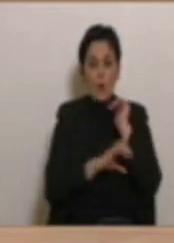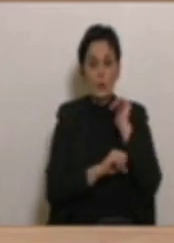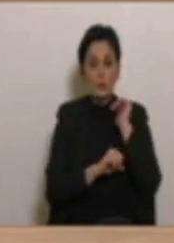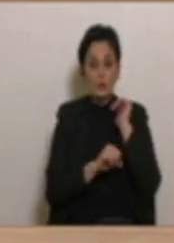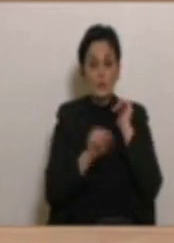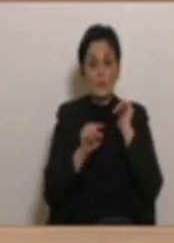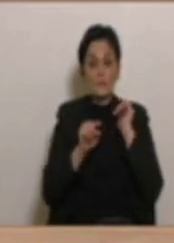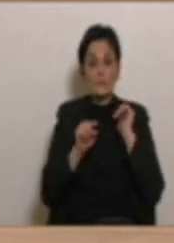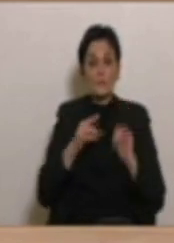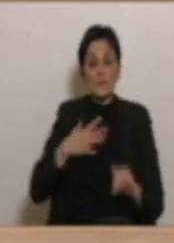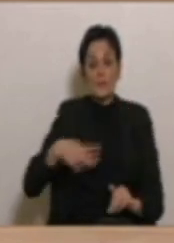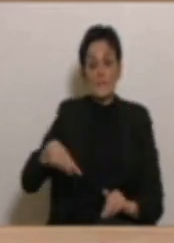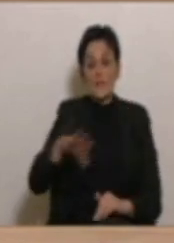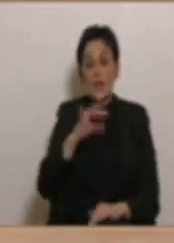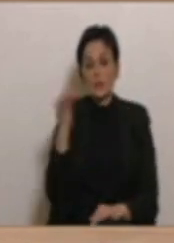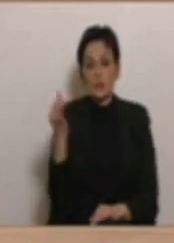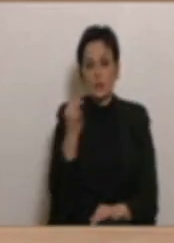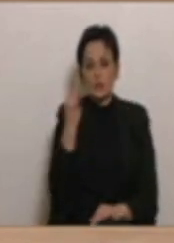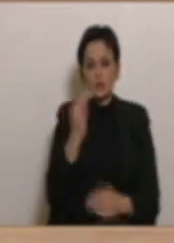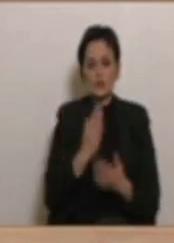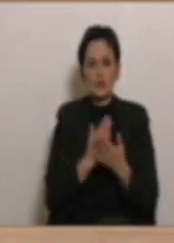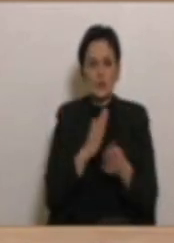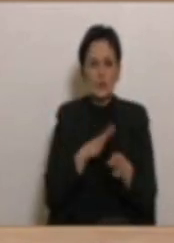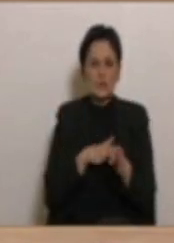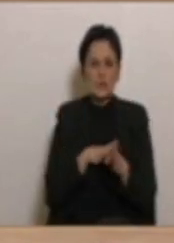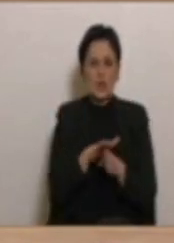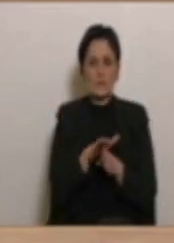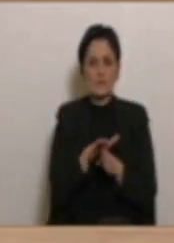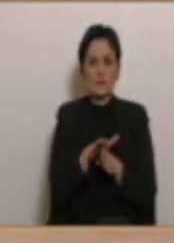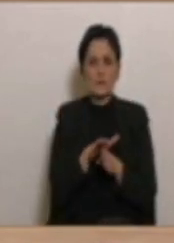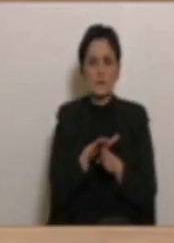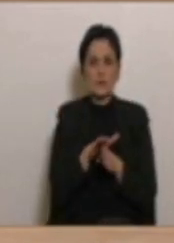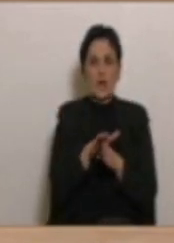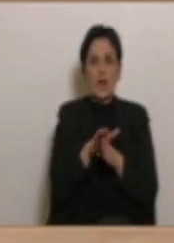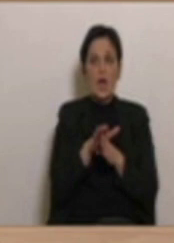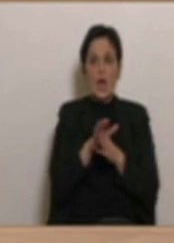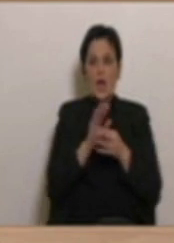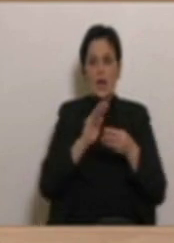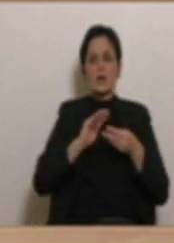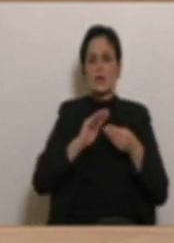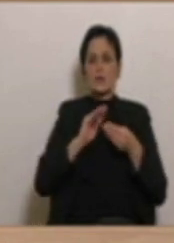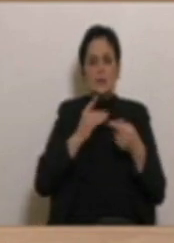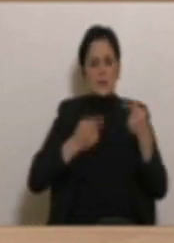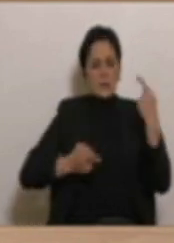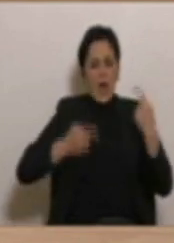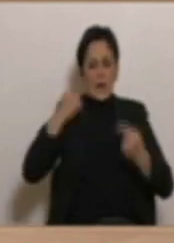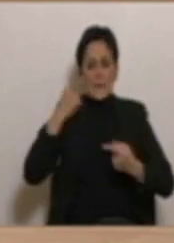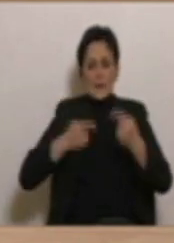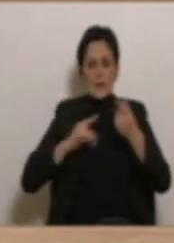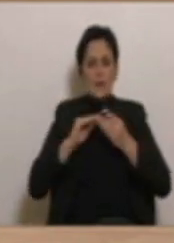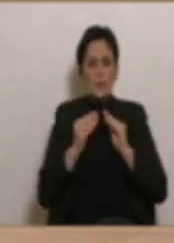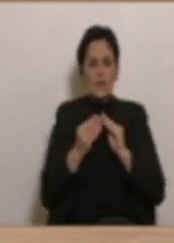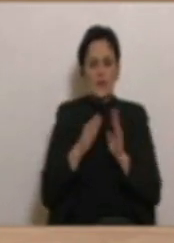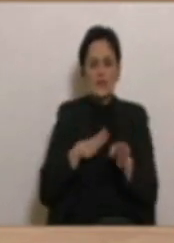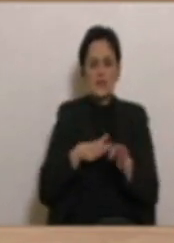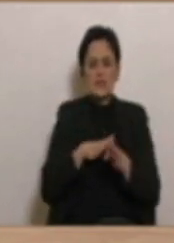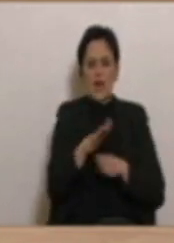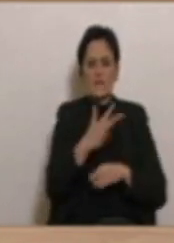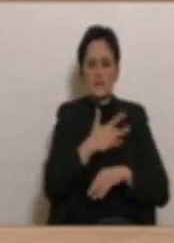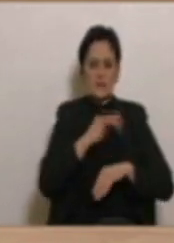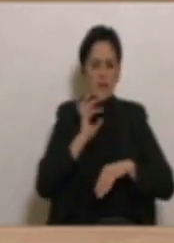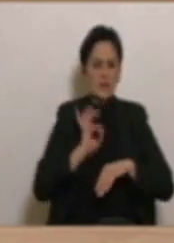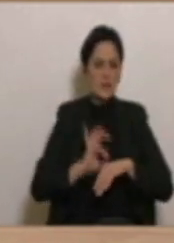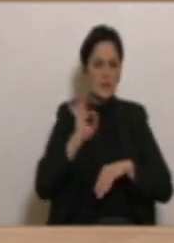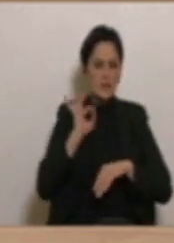ქვეყნის ისტორია არის სავსე წვავე დაპირისპირებით, სავსე ტკივილით,